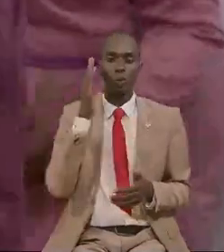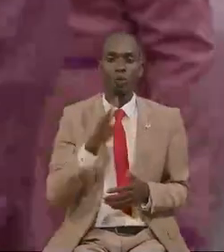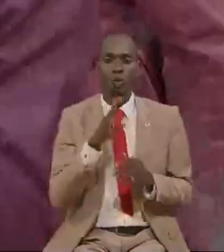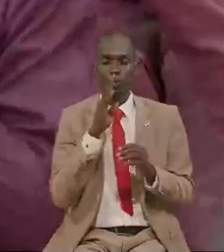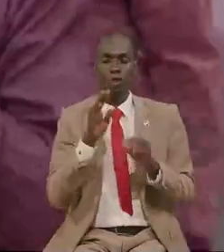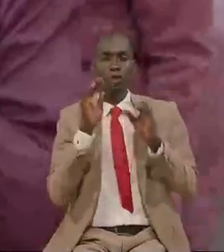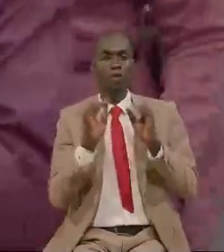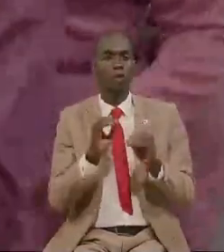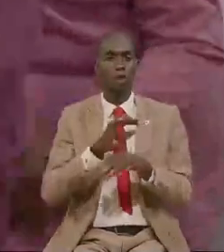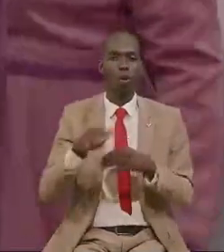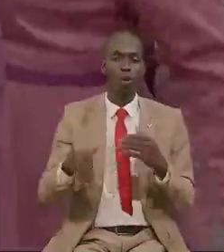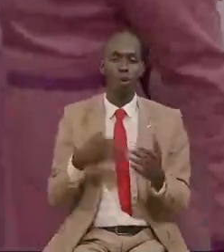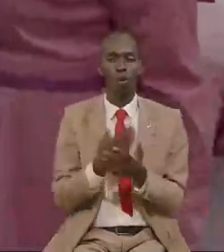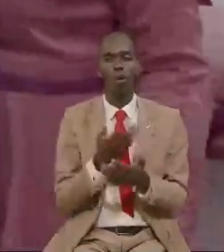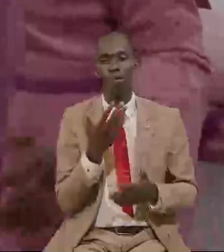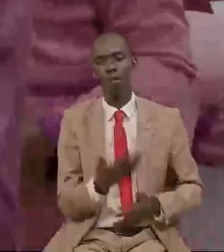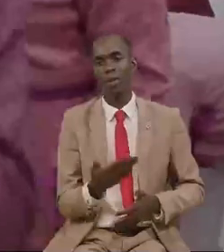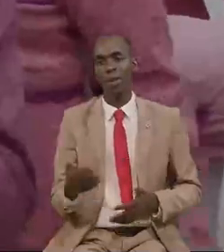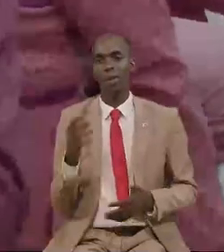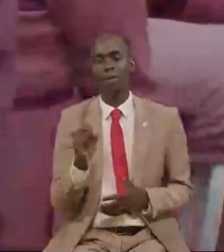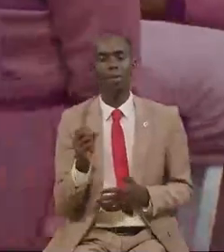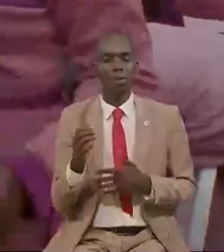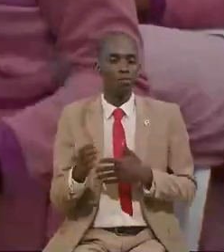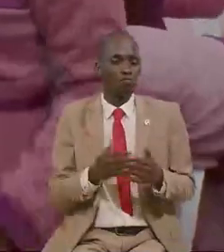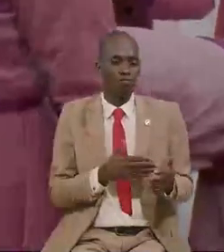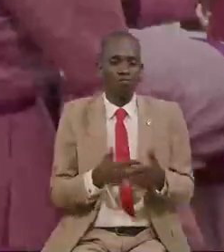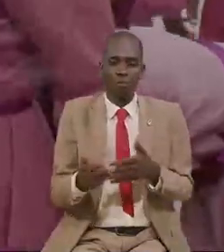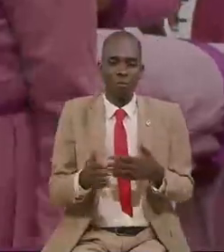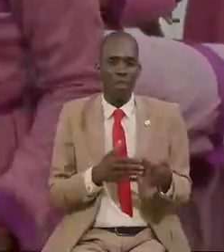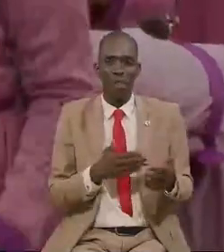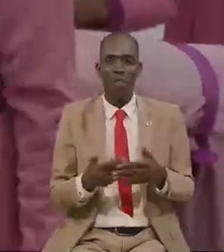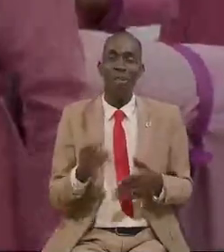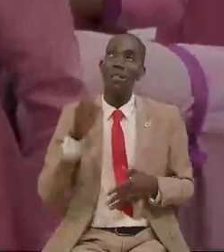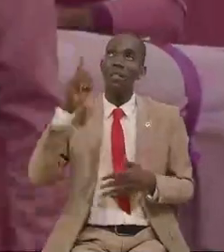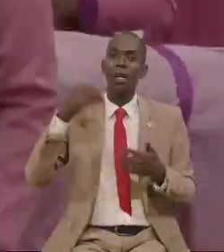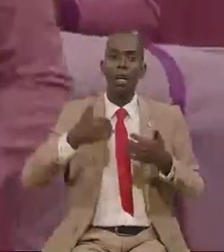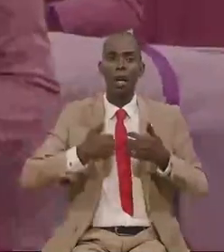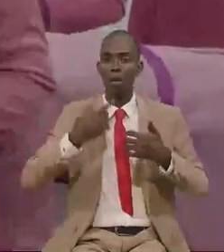qu'on doit nous enseigner toutes choses, tout ce que il nous a commandé